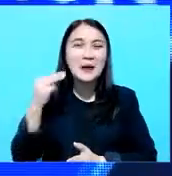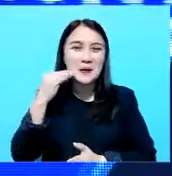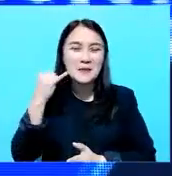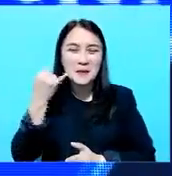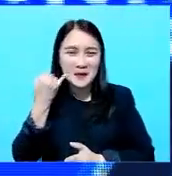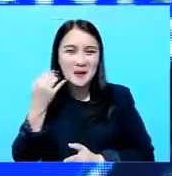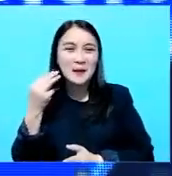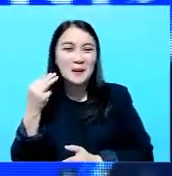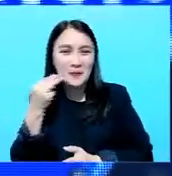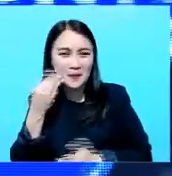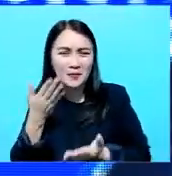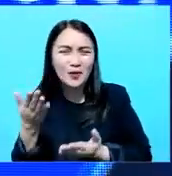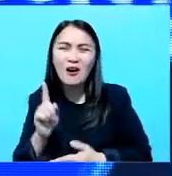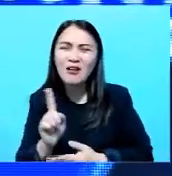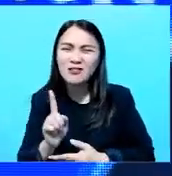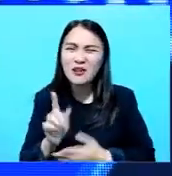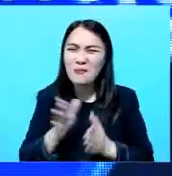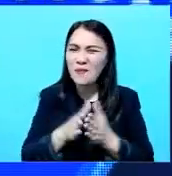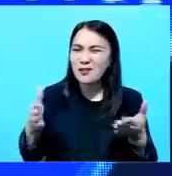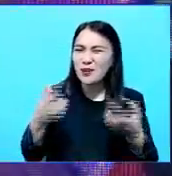ba itong major announcement na yan ni Tanggol?